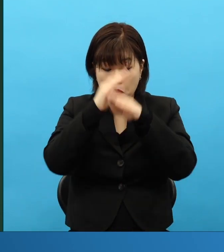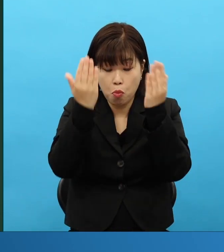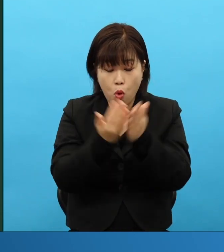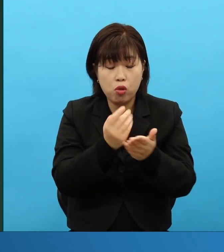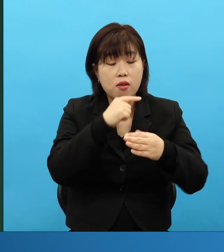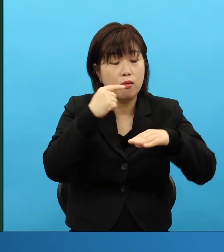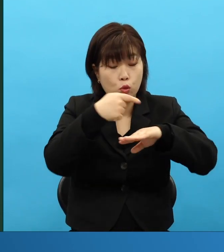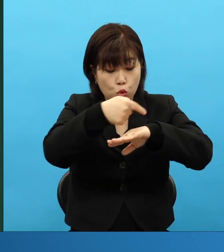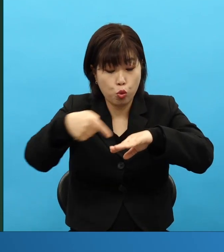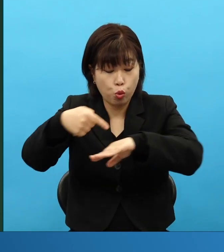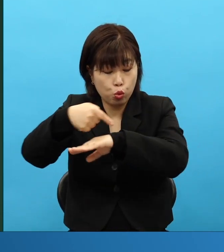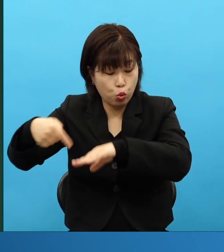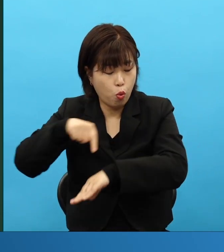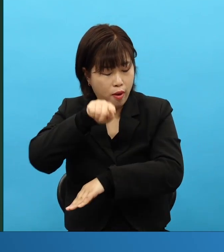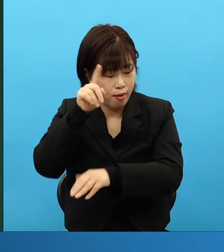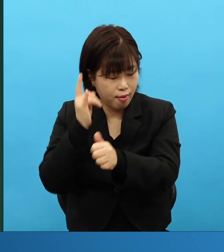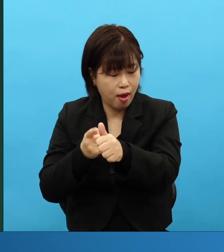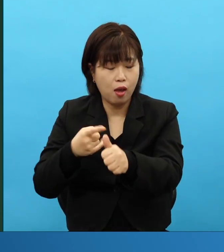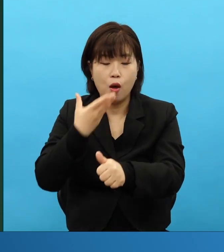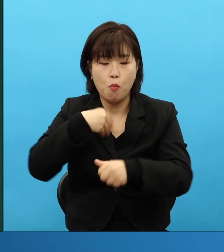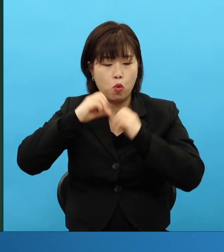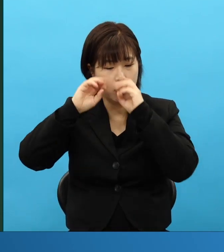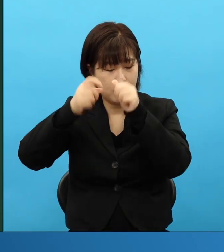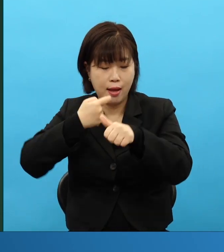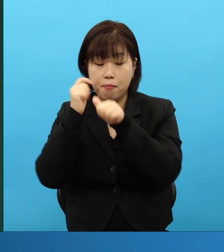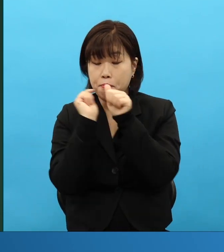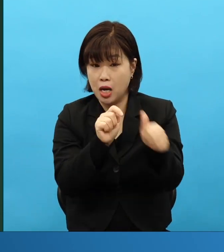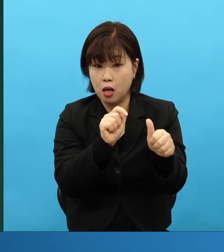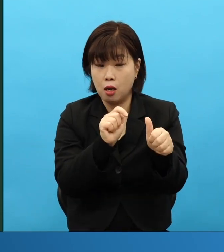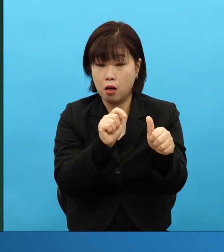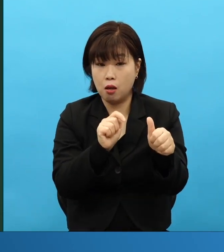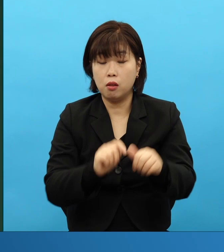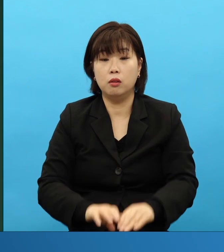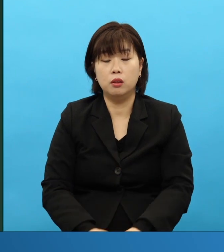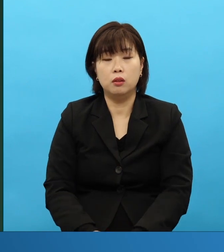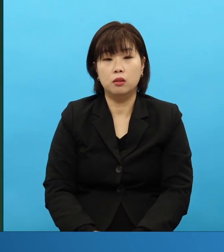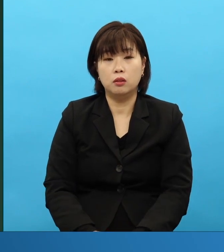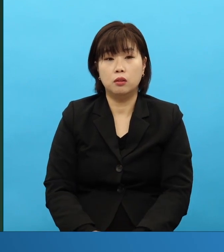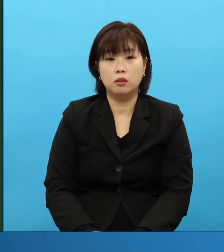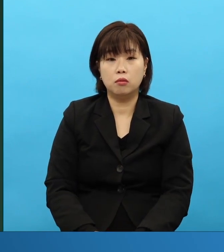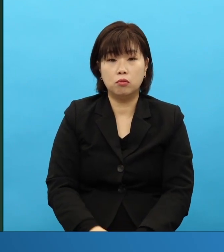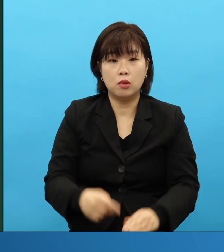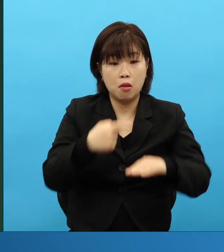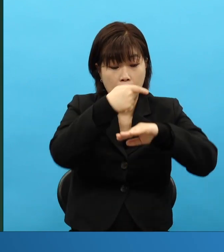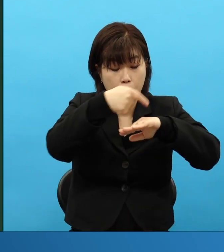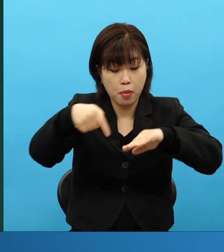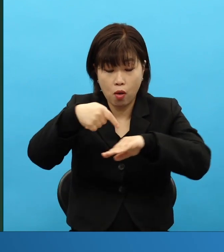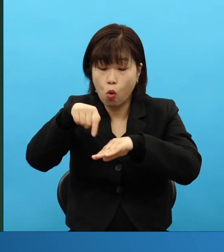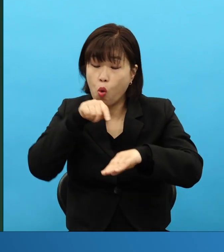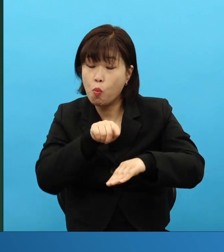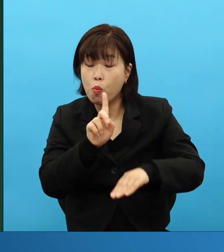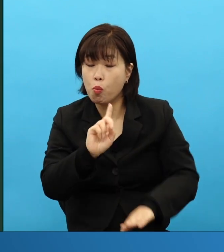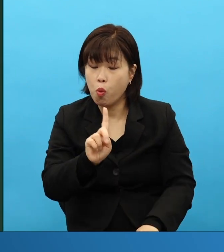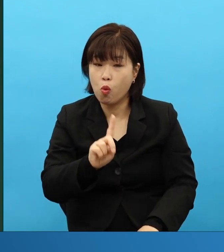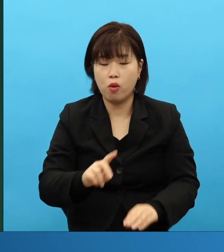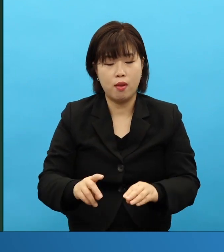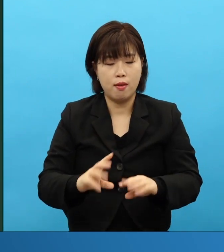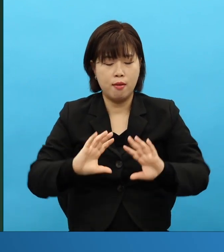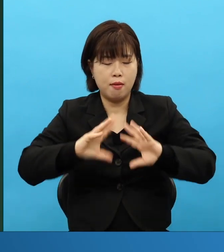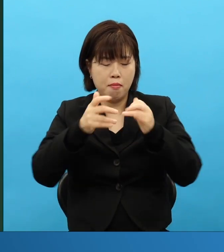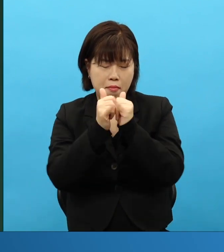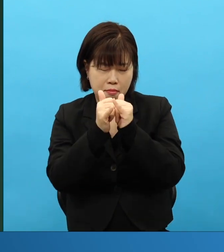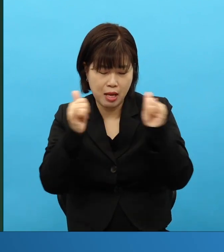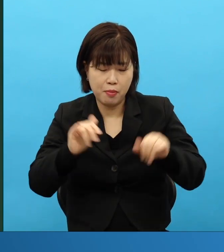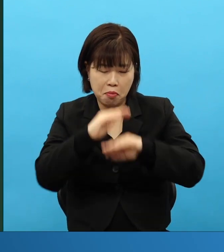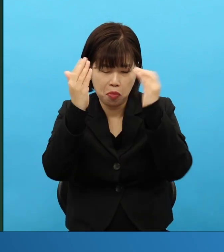쓰는 단체가 없어요. Because back then there wasn't anyone using those words, all nations. 그때 예수님이 만민 땅끝 이랬다니까요. That's when Jesus spoke about all peoples, the